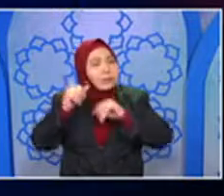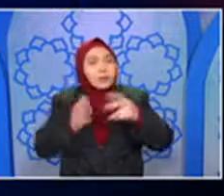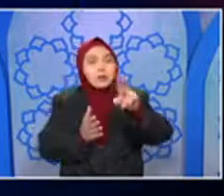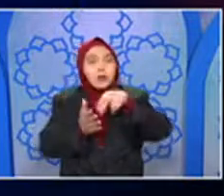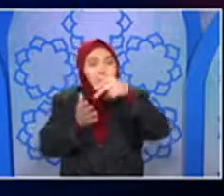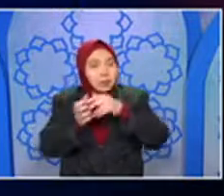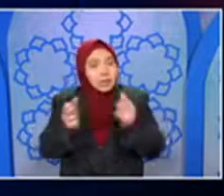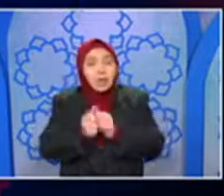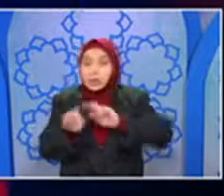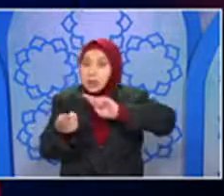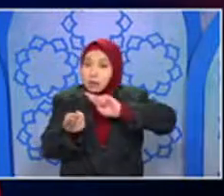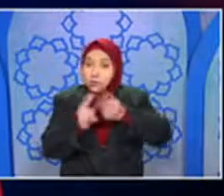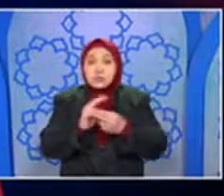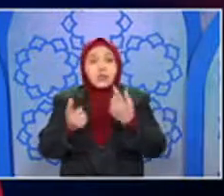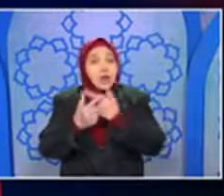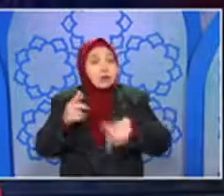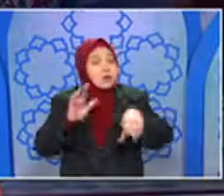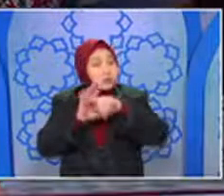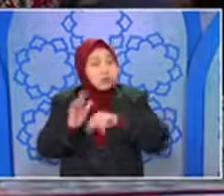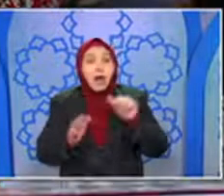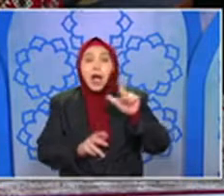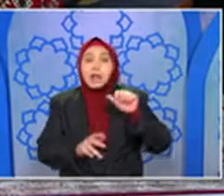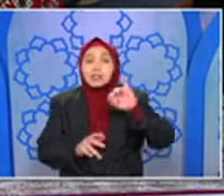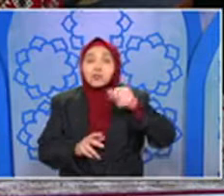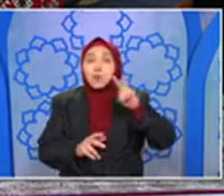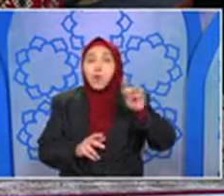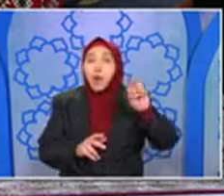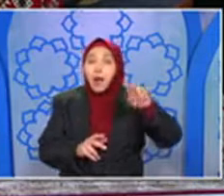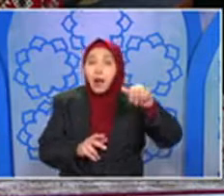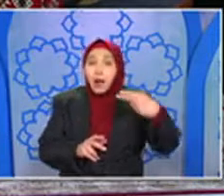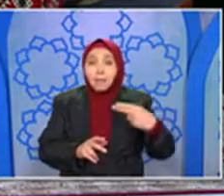dengan transformasi daripada surah Al-Jumu'ah.